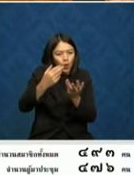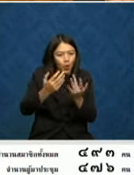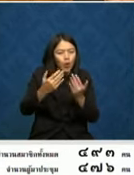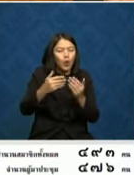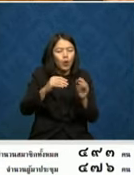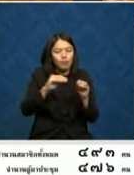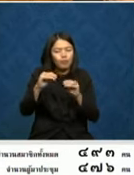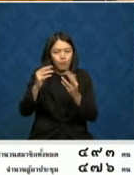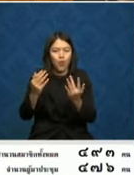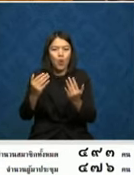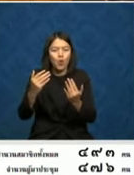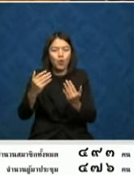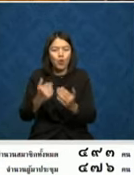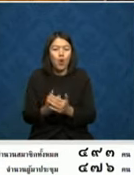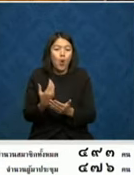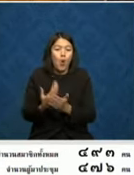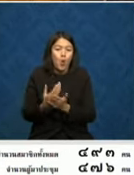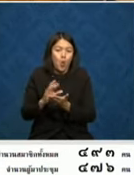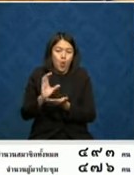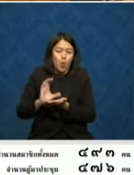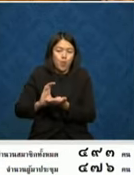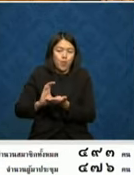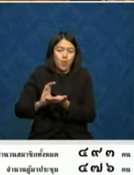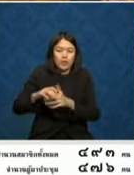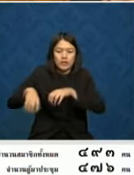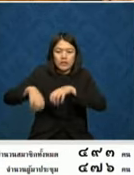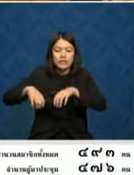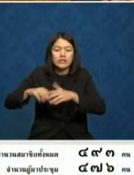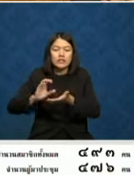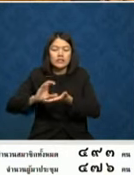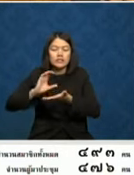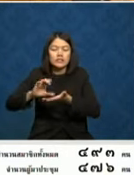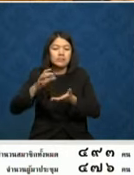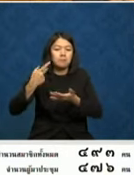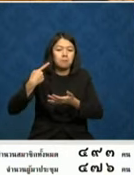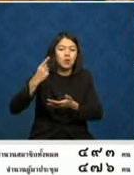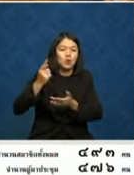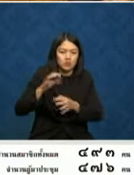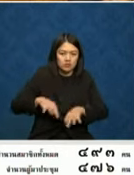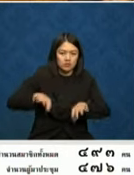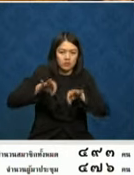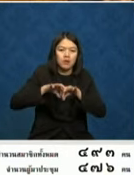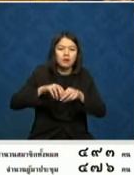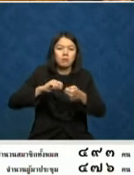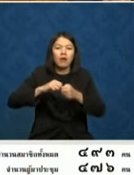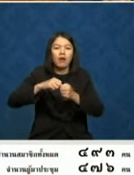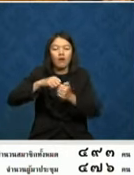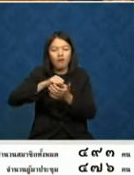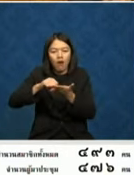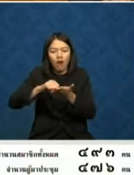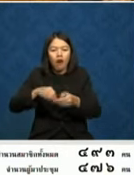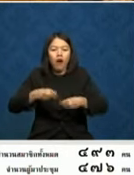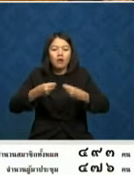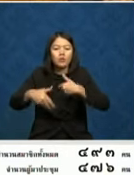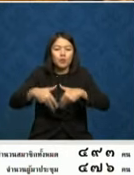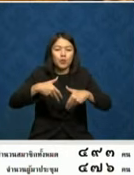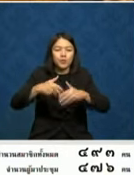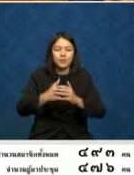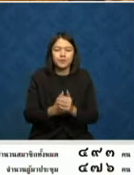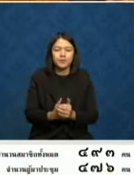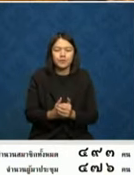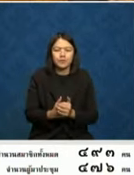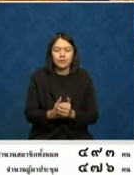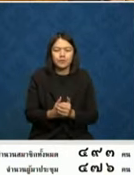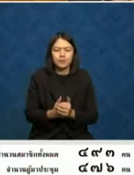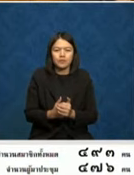ได้เราก็จะรอเพื่อให้งบประมาณที่มีอยู่เนี่ยสามารถจัดสรรไปยังสิ่งที่เป็นประโยชน์แล้วก็แก้ไขปัญหาให้กับประชาชนแต่อย่างไรก็ตามกล